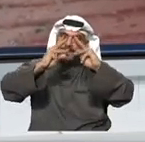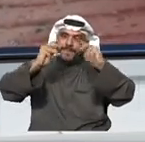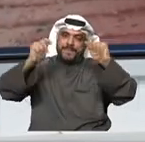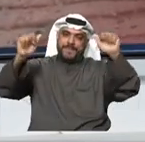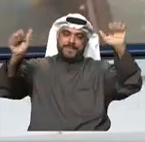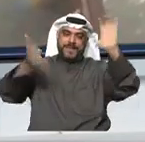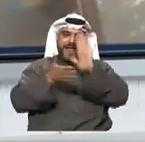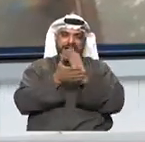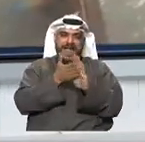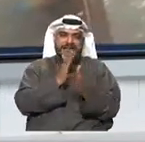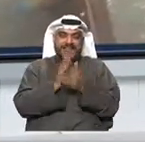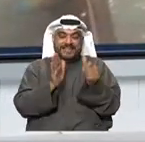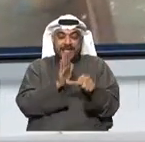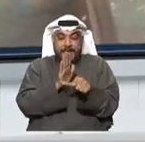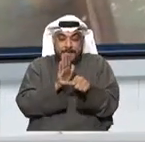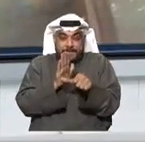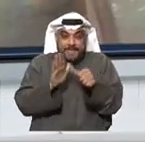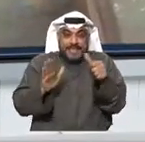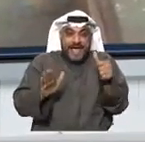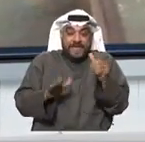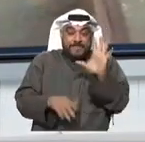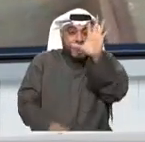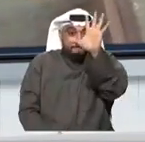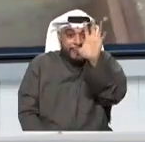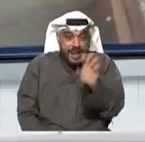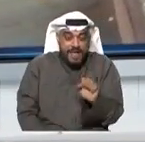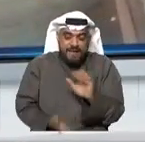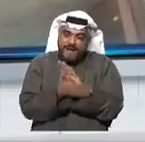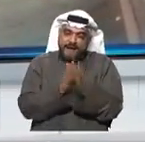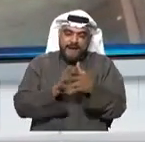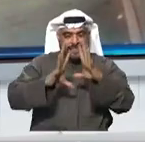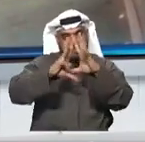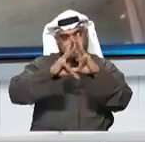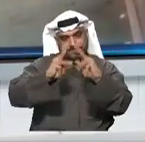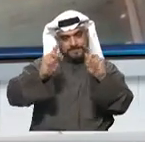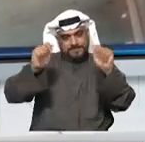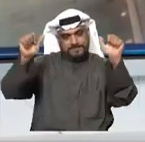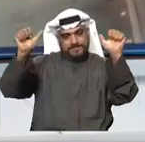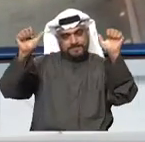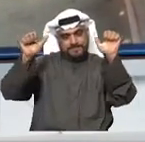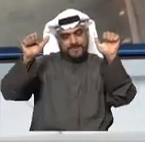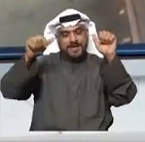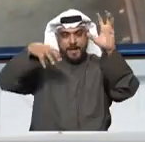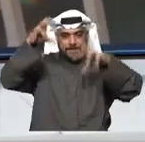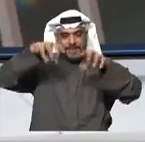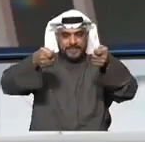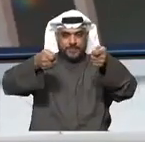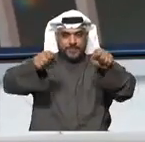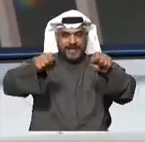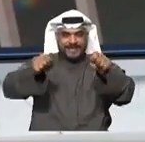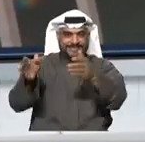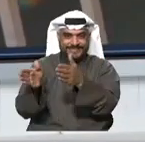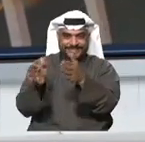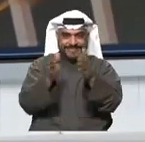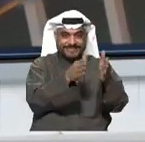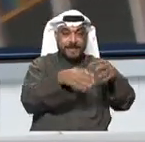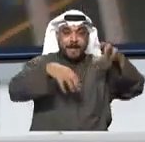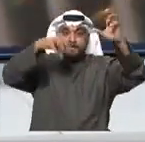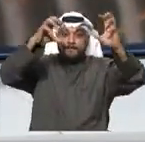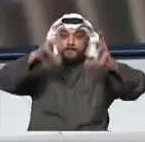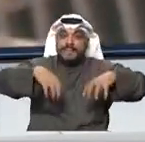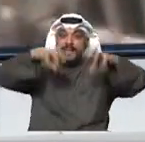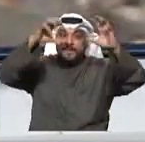اليوم، وبداية المساء تبدأ تقل تدريجياً وتنحصر في المناطق الجنوبية من البلاد. كانت كميات